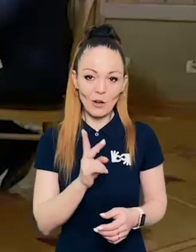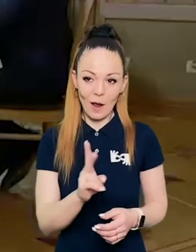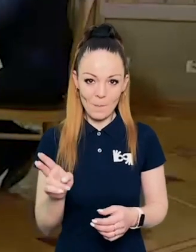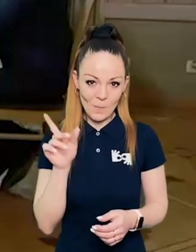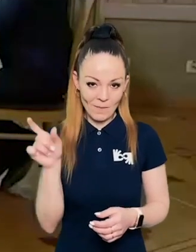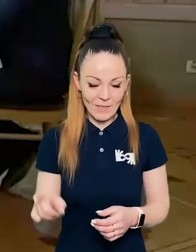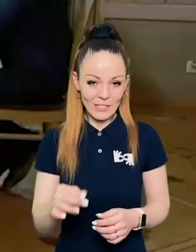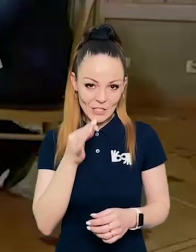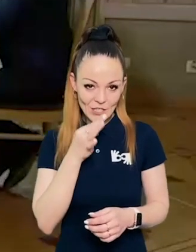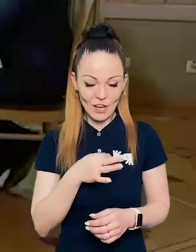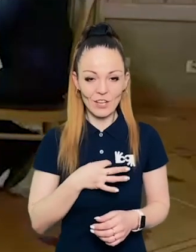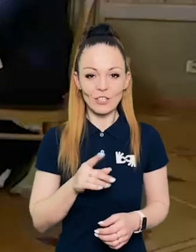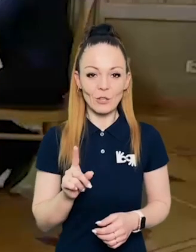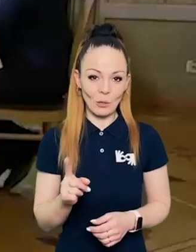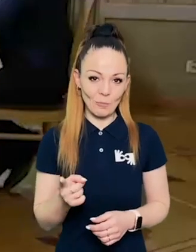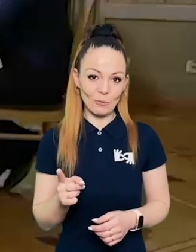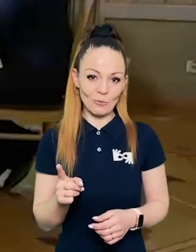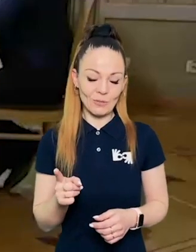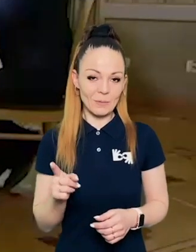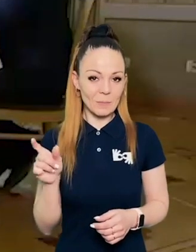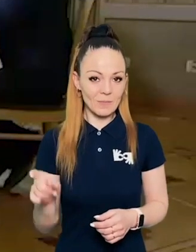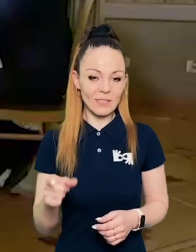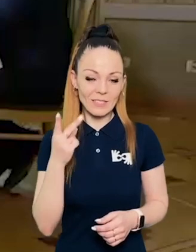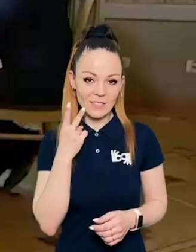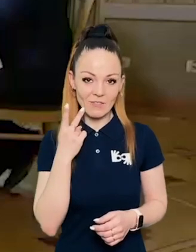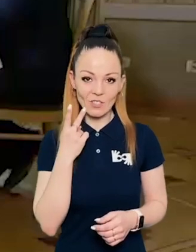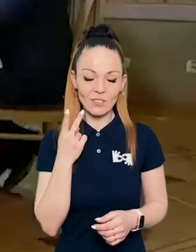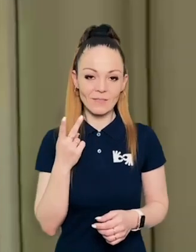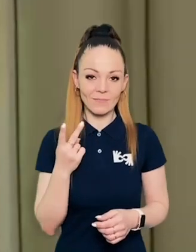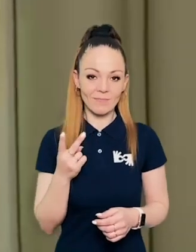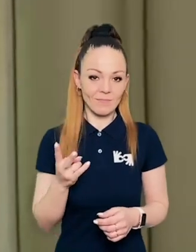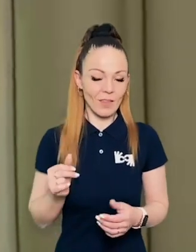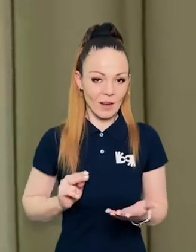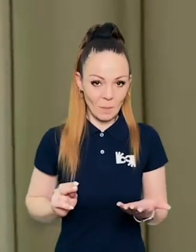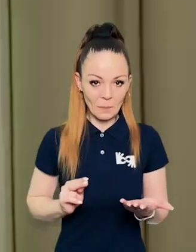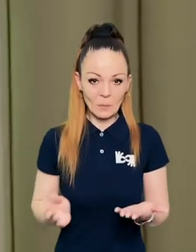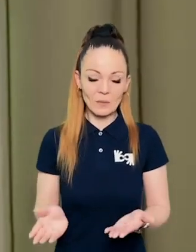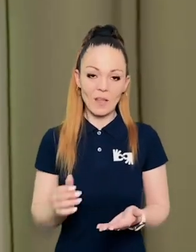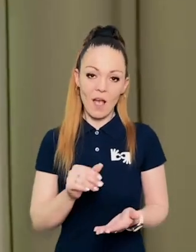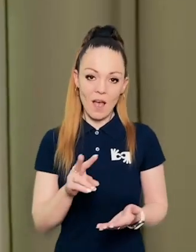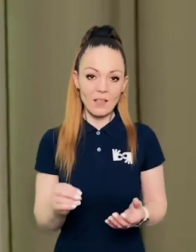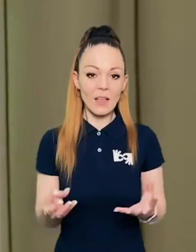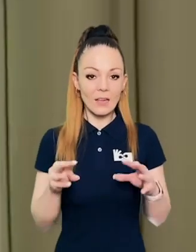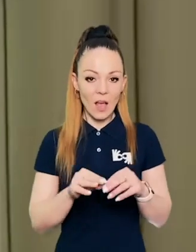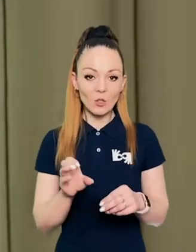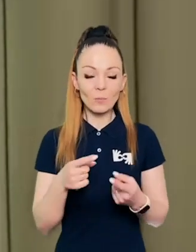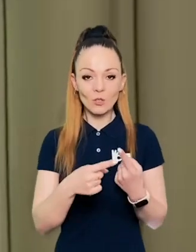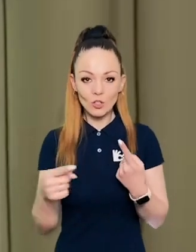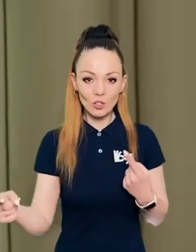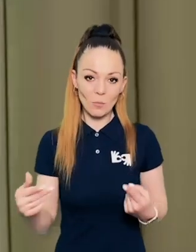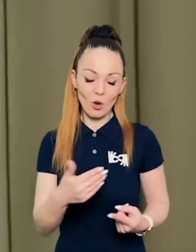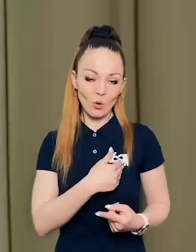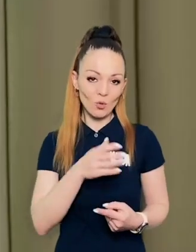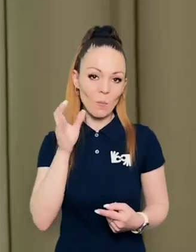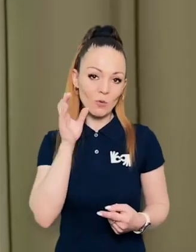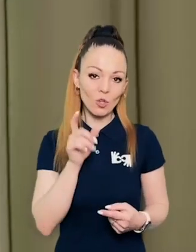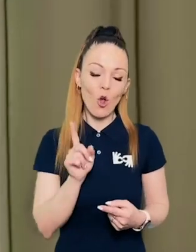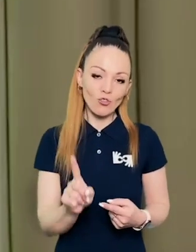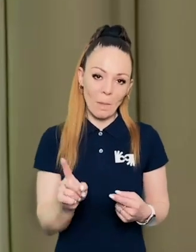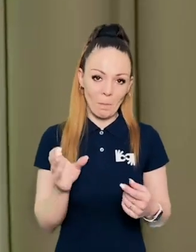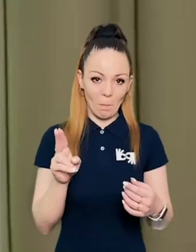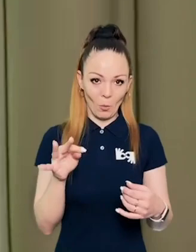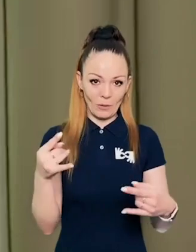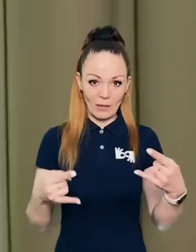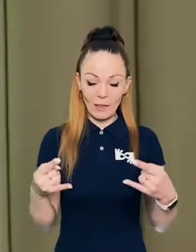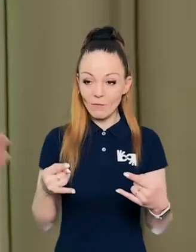я буду не першою, кому він це скаже, тому що він завжди зараз на роботі. Але разом з іншими